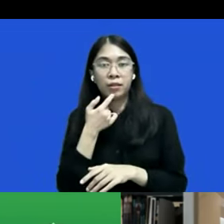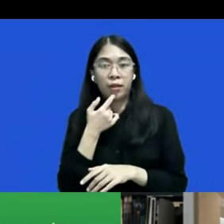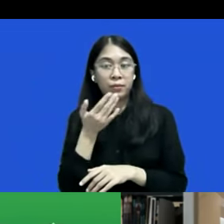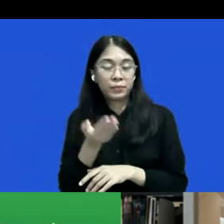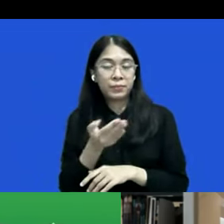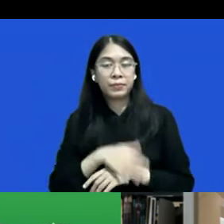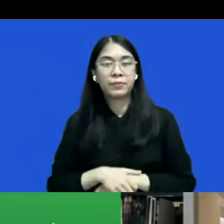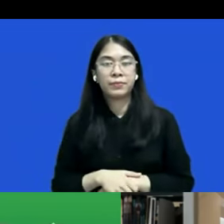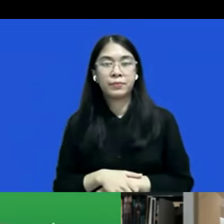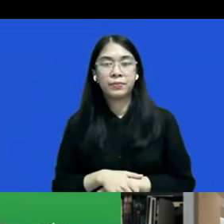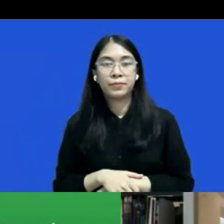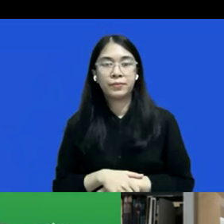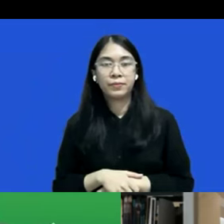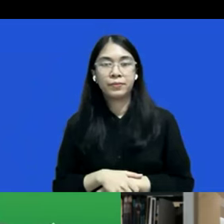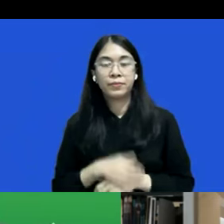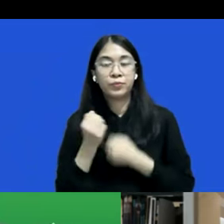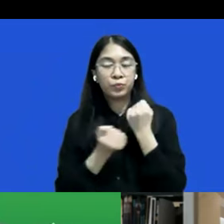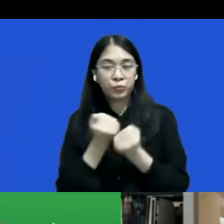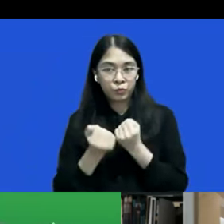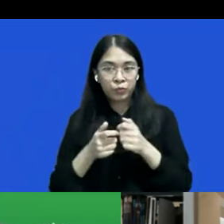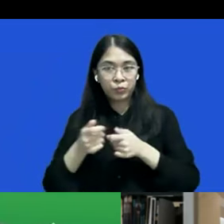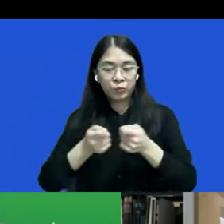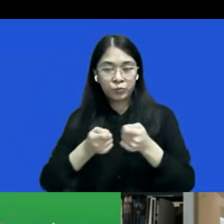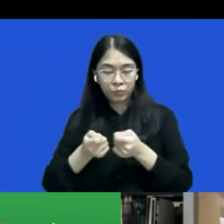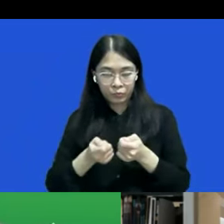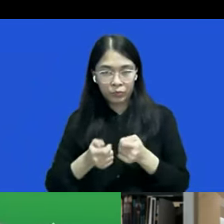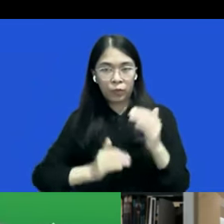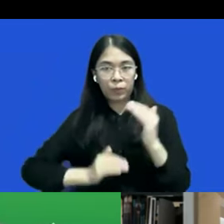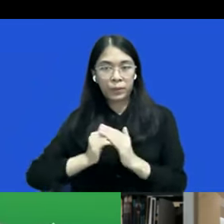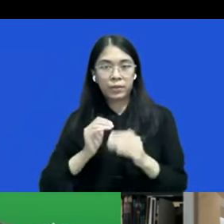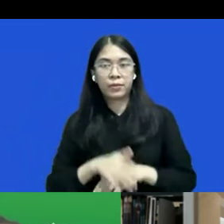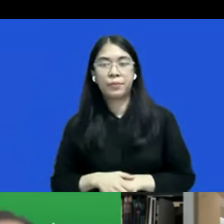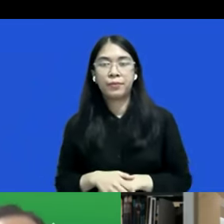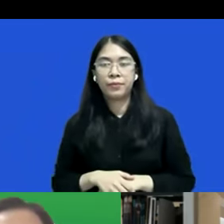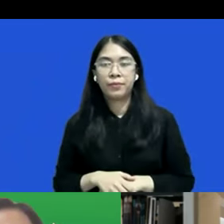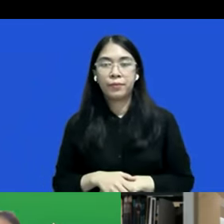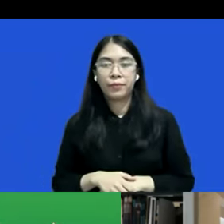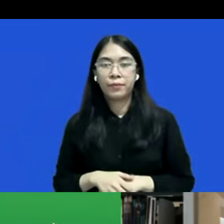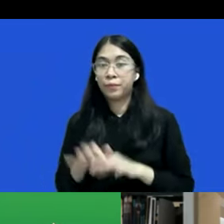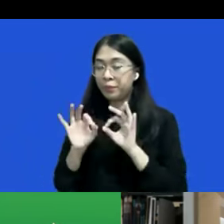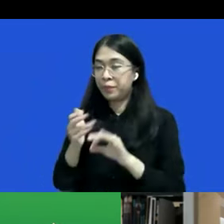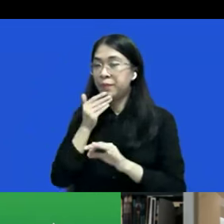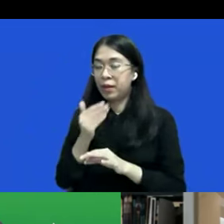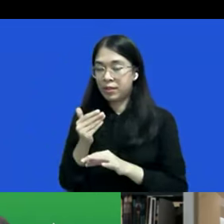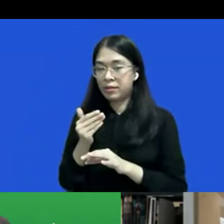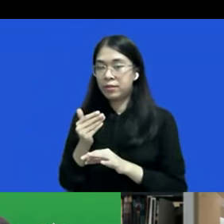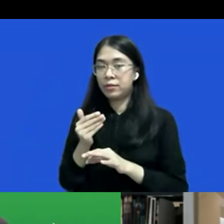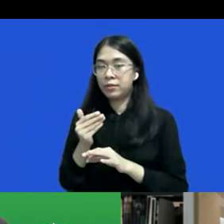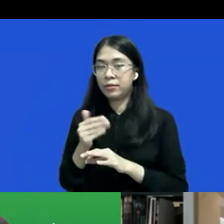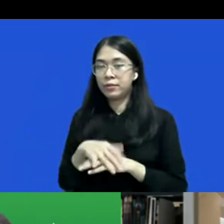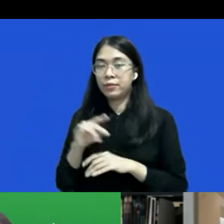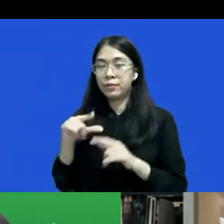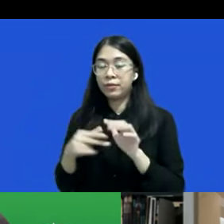ini, upaya pengaturan optimalisasi. Oke, baik. Terima kasih, Mbak